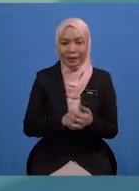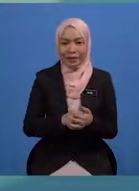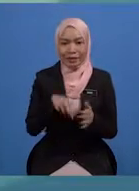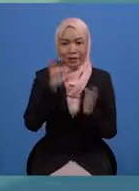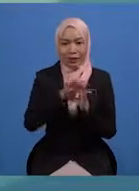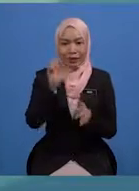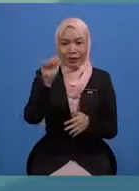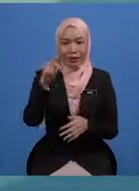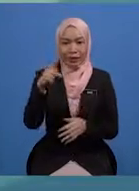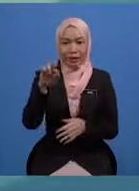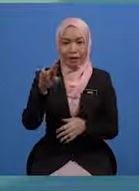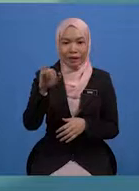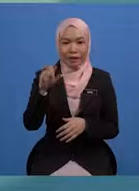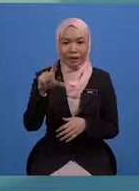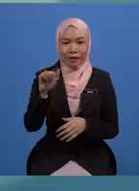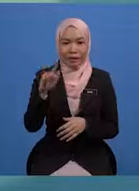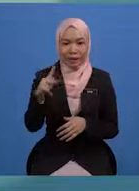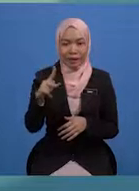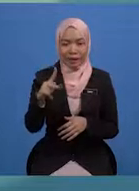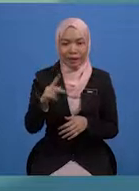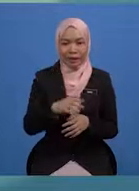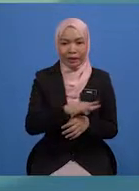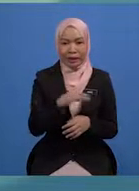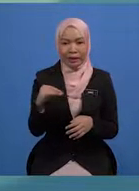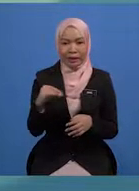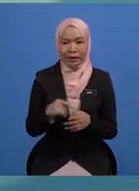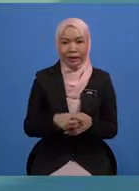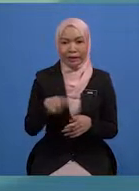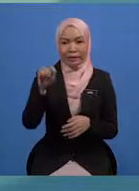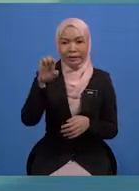akrilik, gouache, tempera,